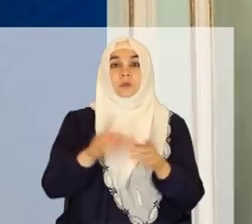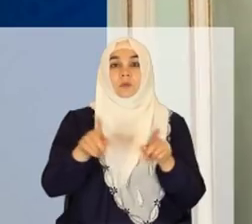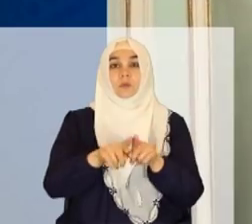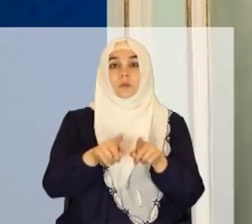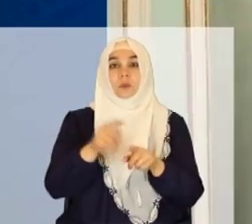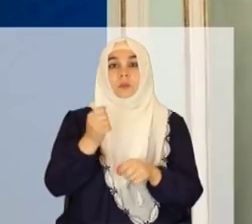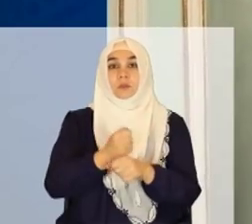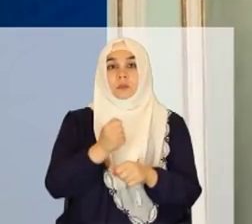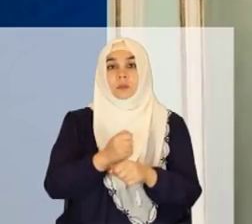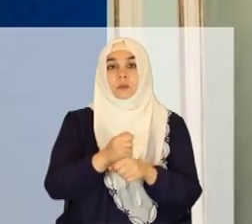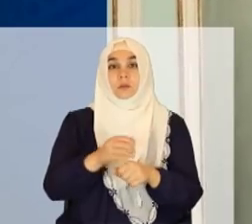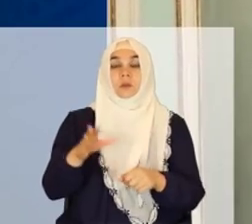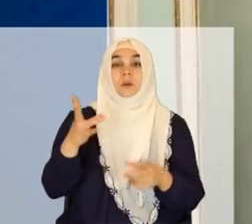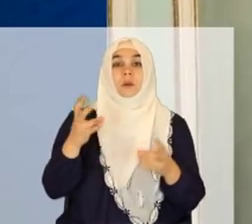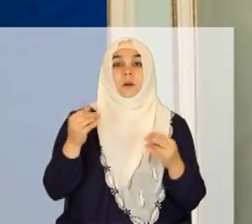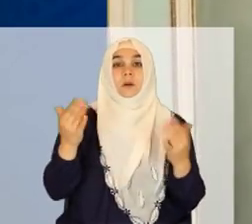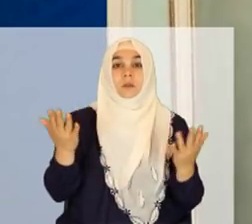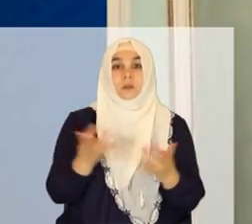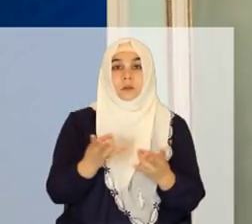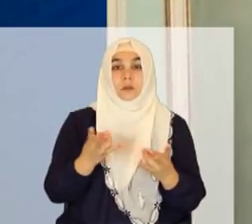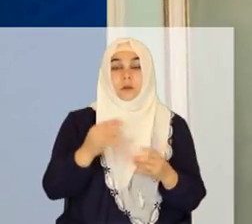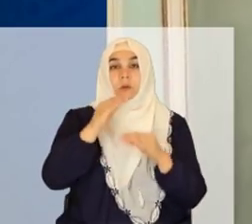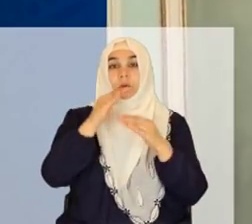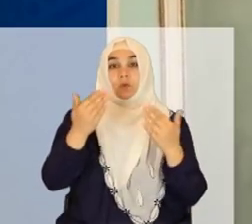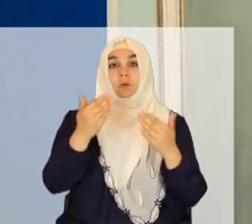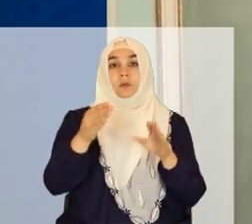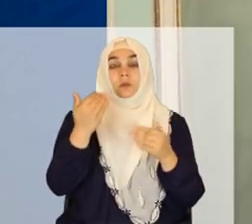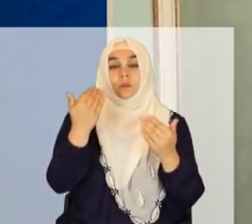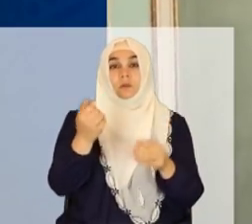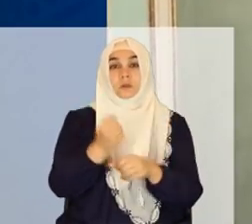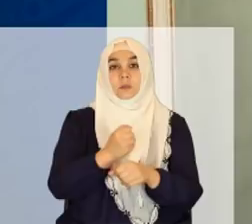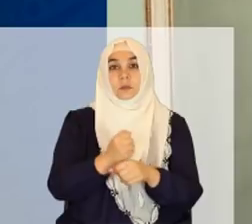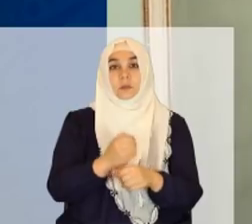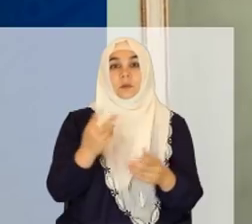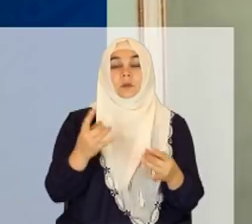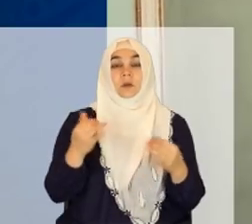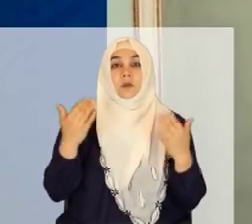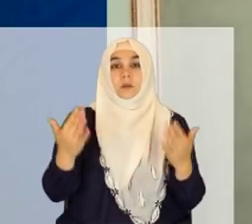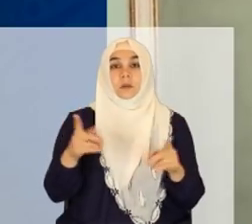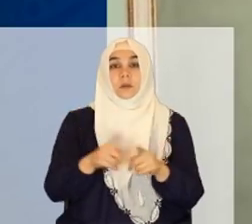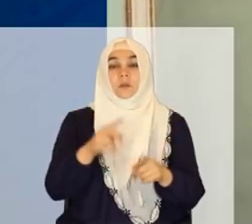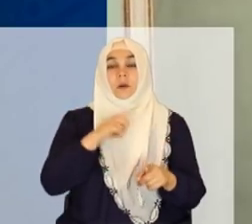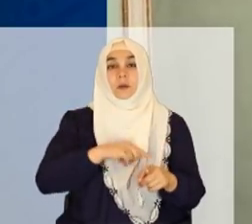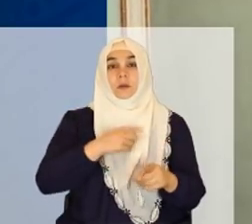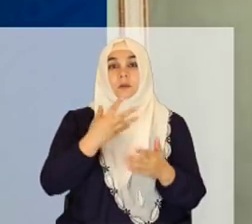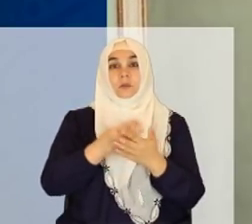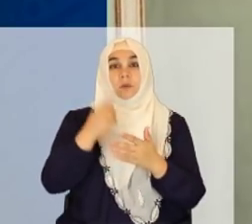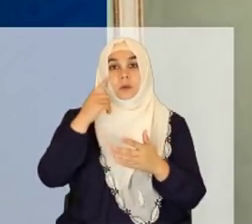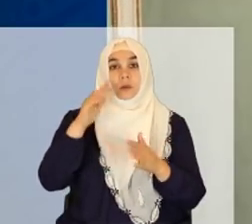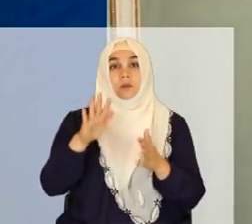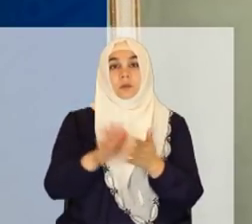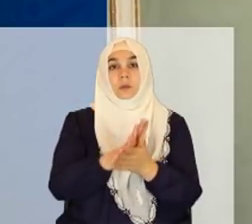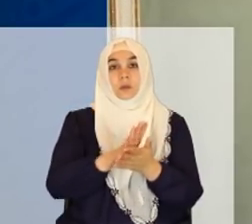o'rni, ruhiy tarbiyadagi tutgan o'rni, axloqni sayqallashdagi tutgan